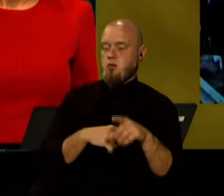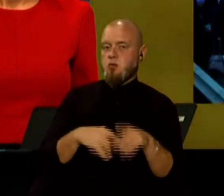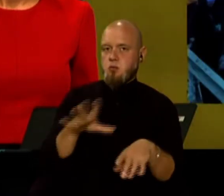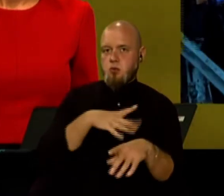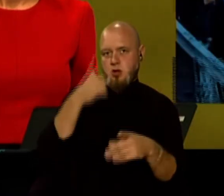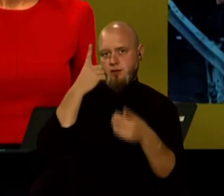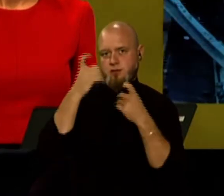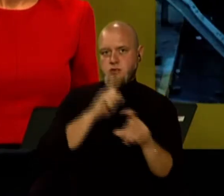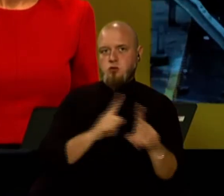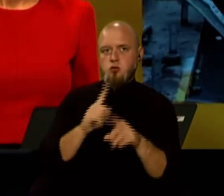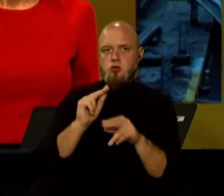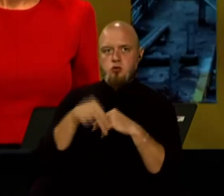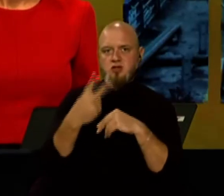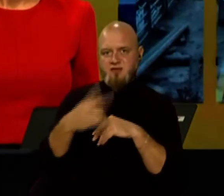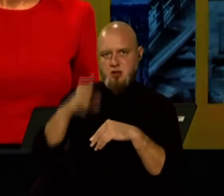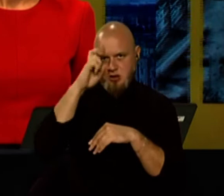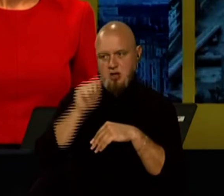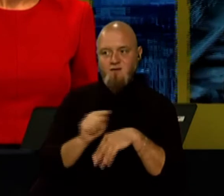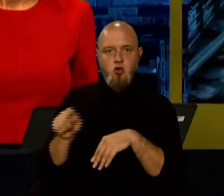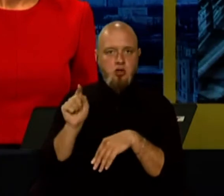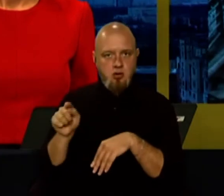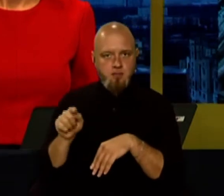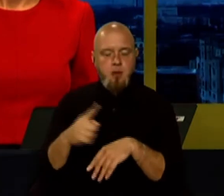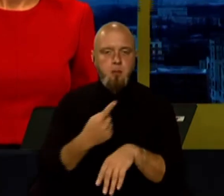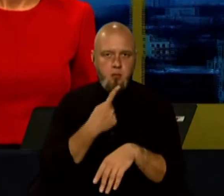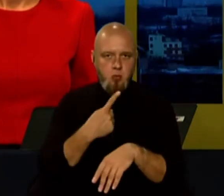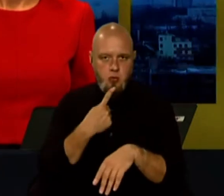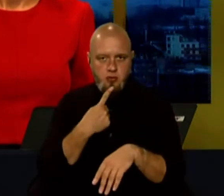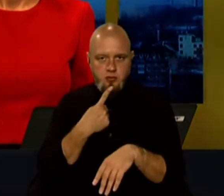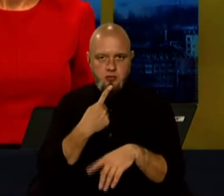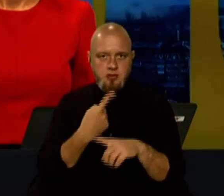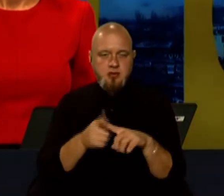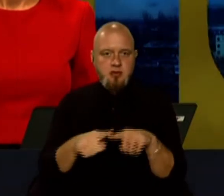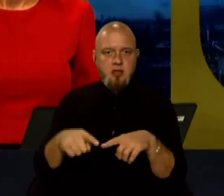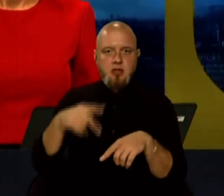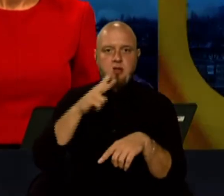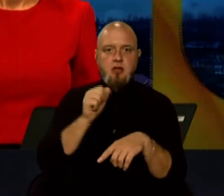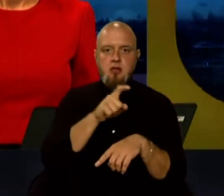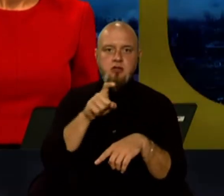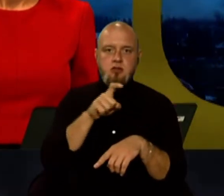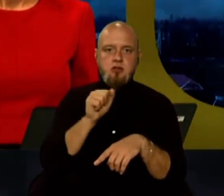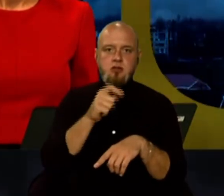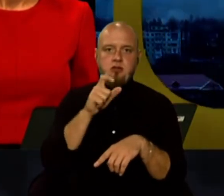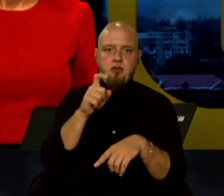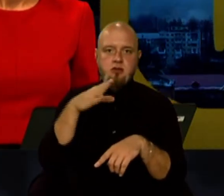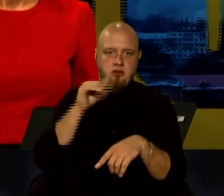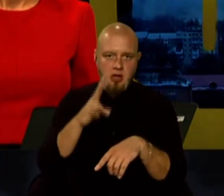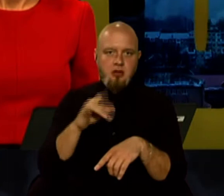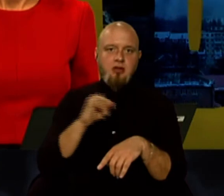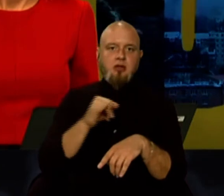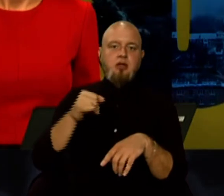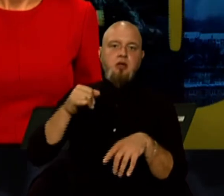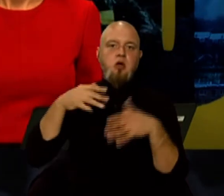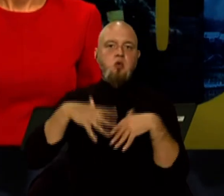була інформація, що через дві країни вони пробують, це Казахстан і це Грузія. Ці дві країни,